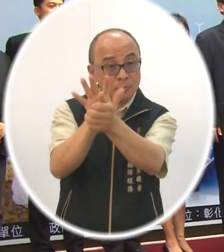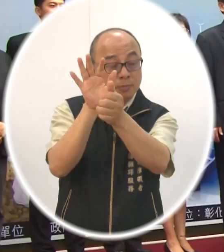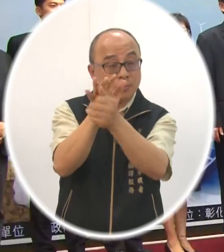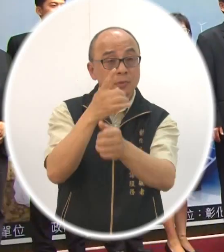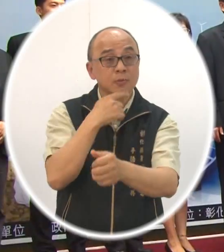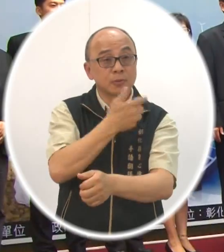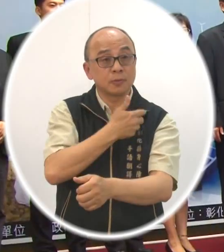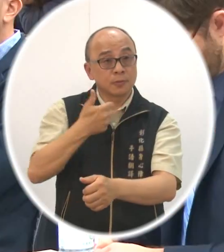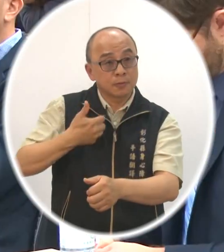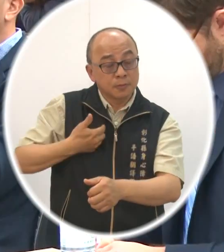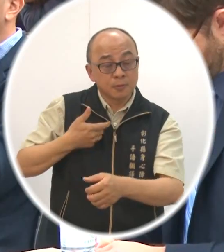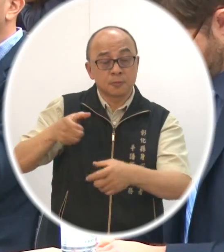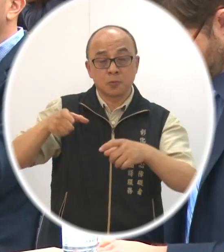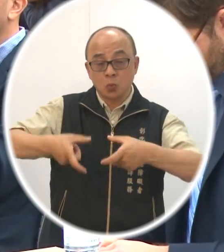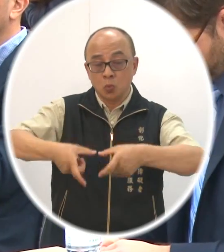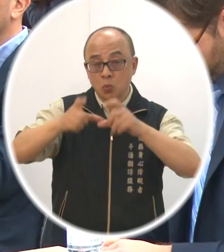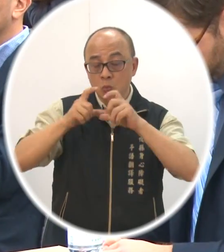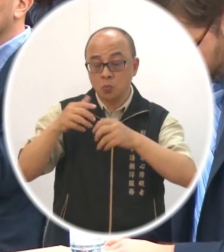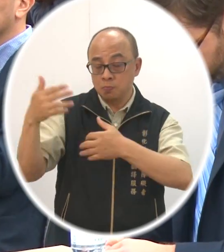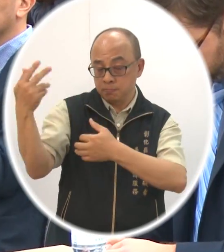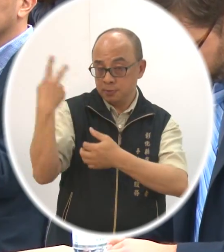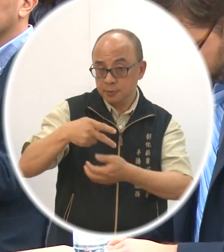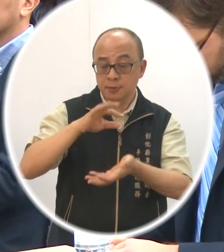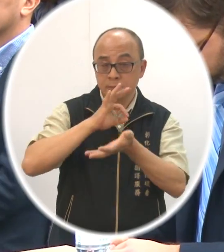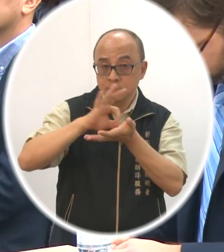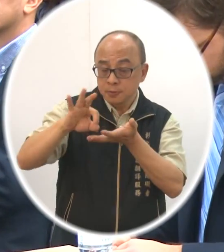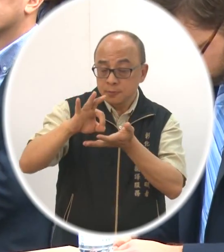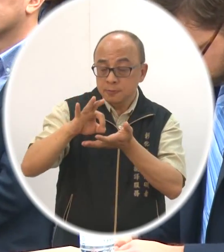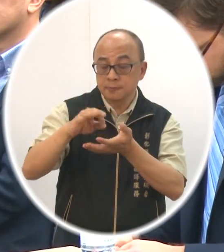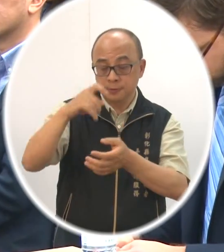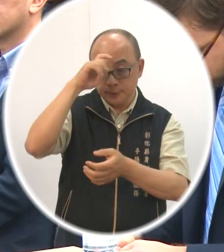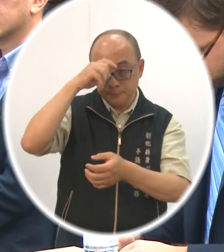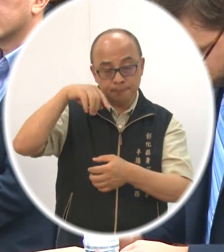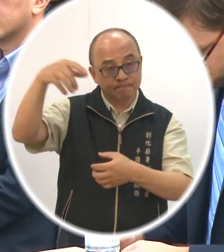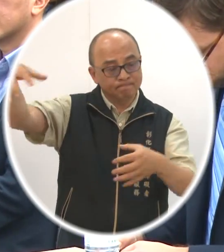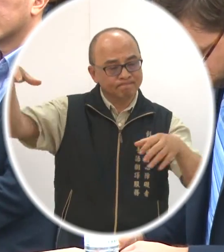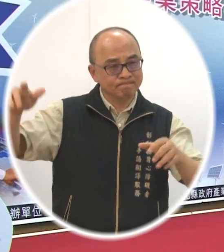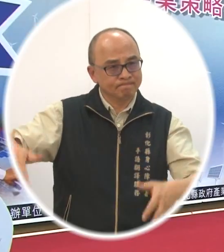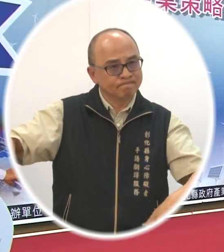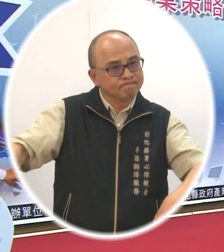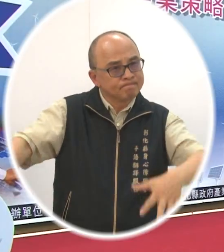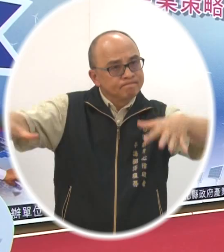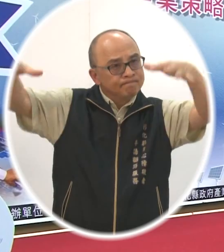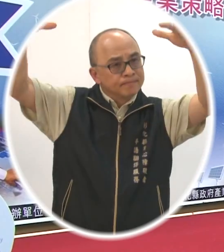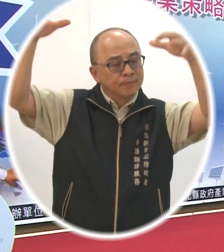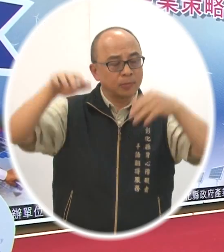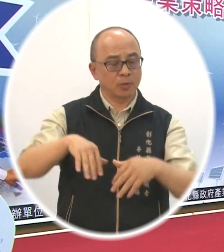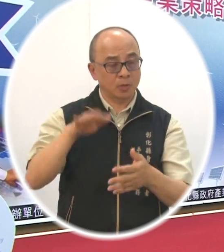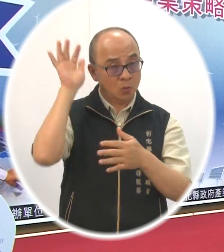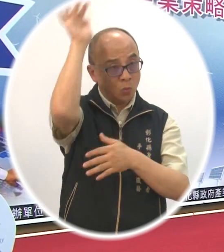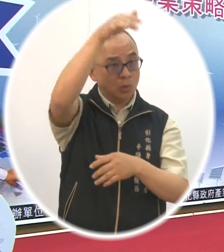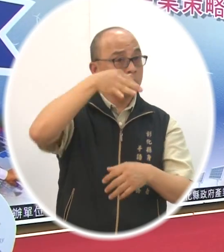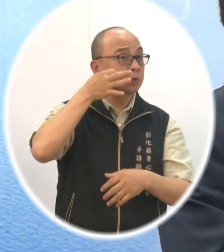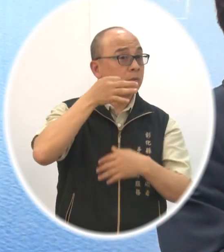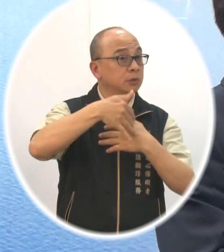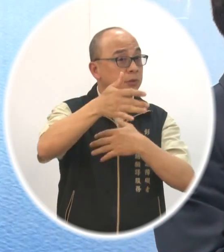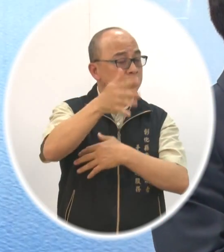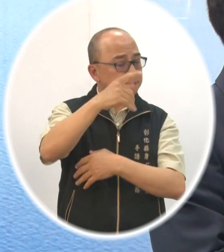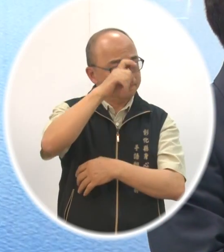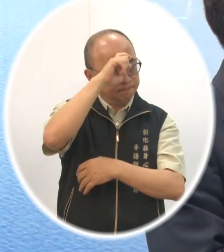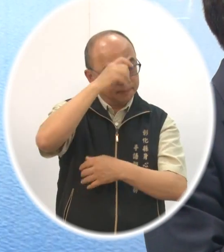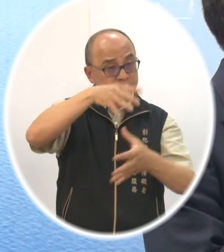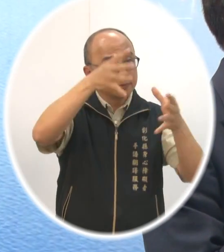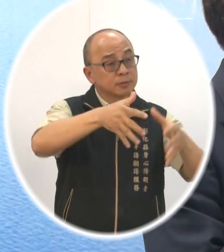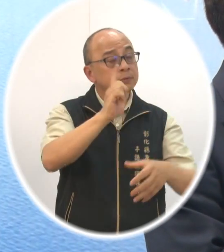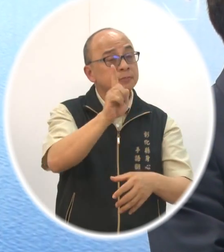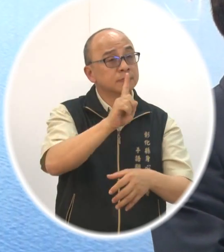县绿能再生能源利用，创造双赢合作模式。未来彰化县政府更计划成